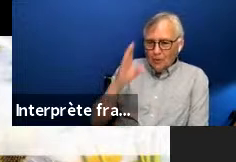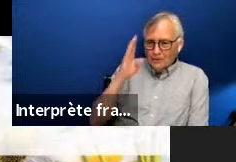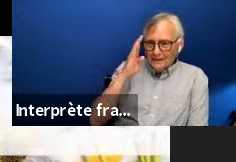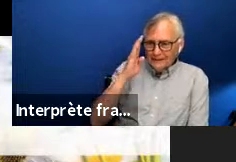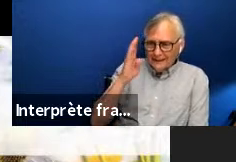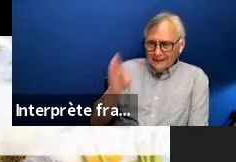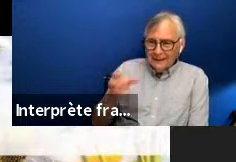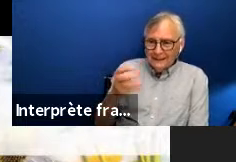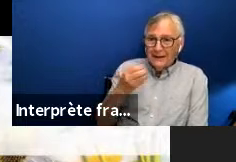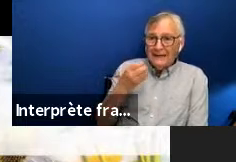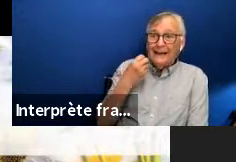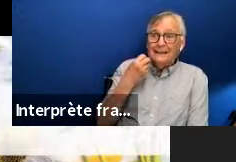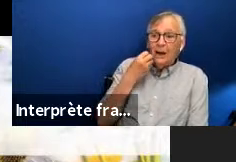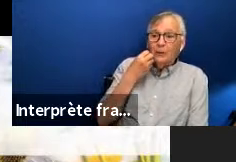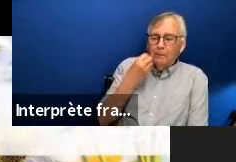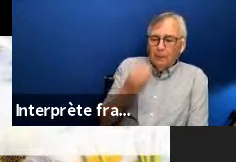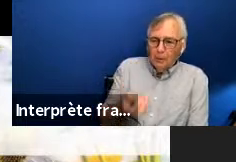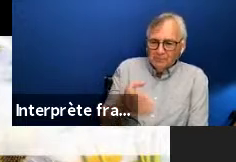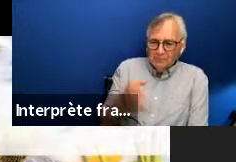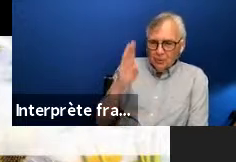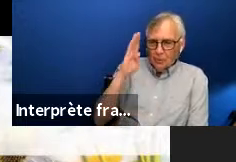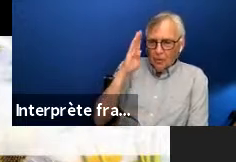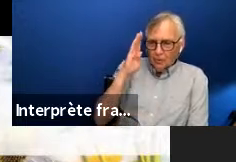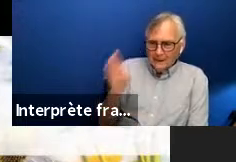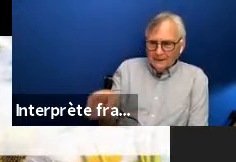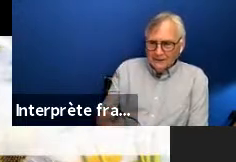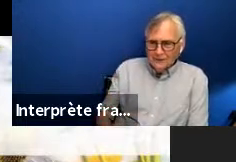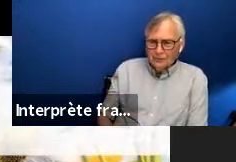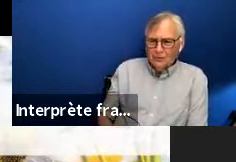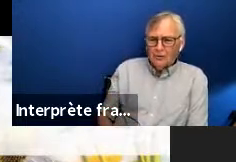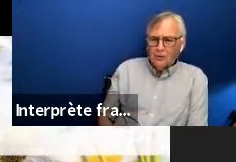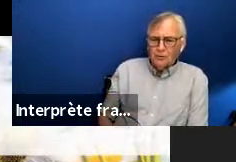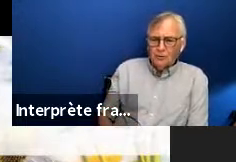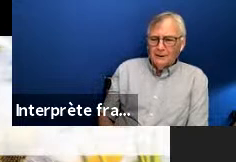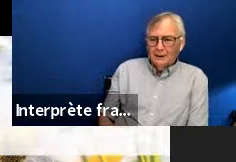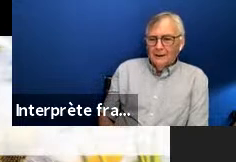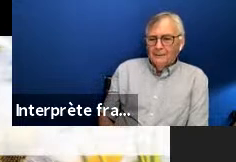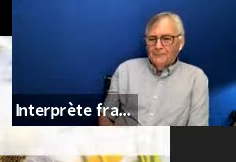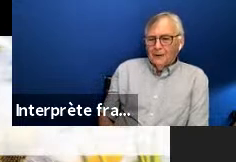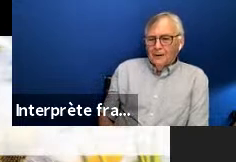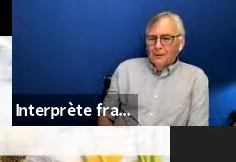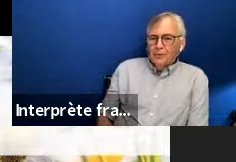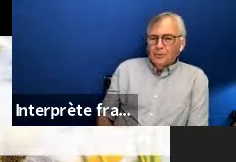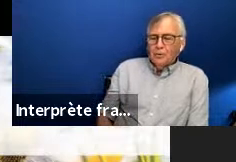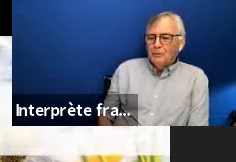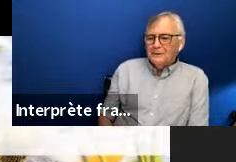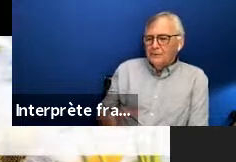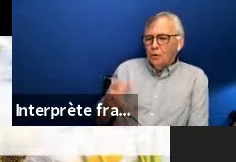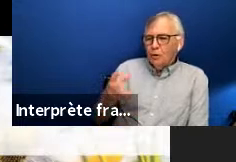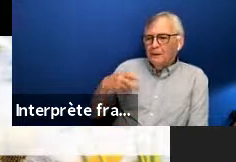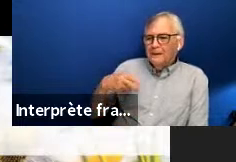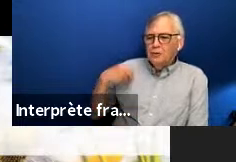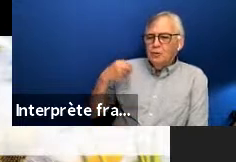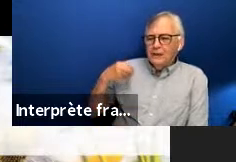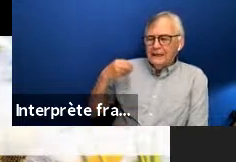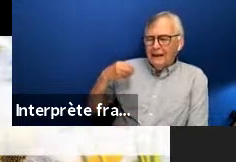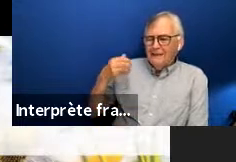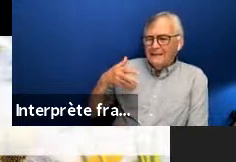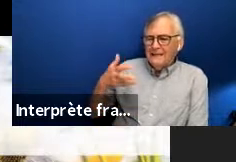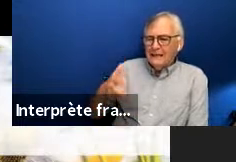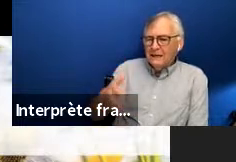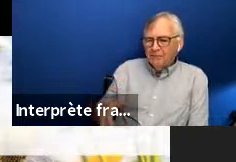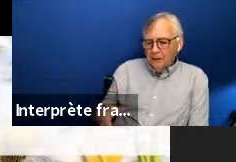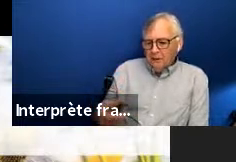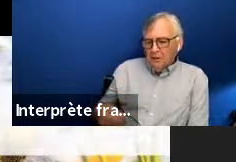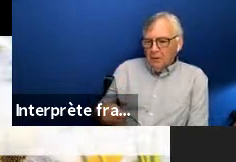sourds sont concentrés, étant donné qu'ils n'entendent pas, sont concentrés sur leur conduite. Bon, autrefois, c'est un préjugé qui